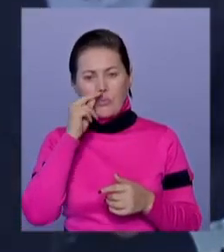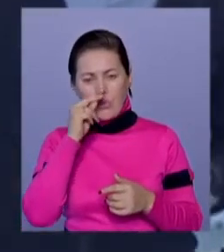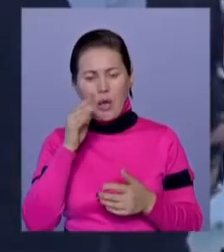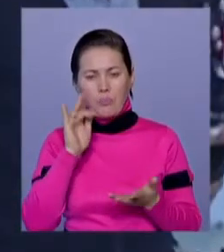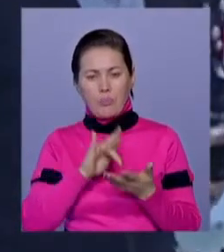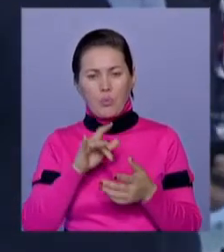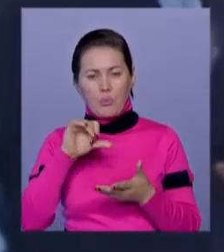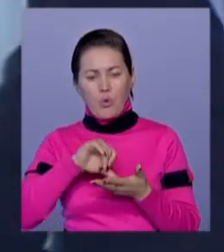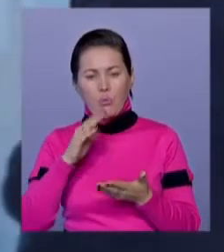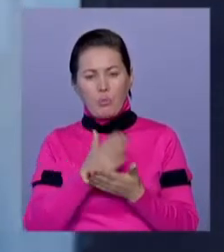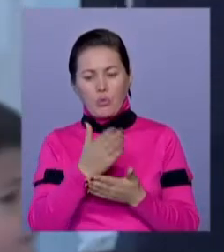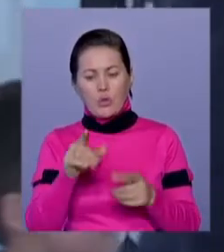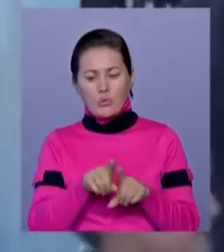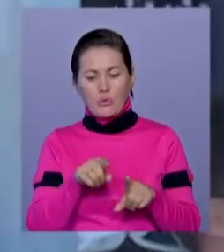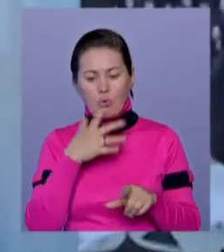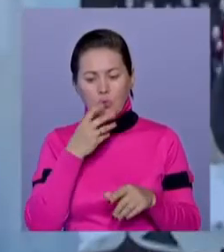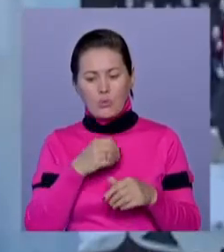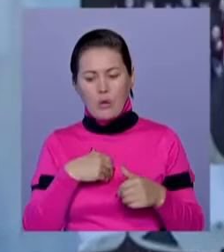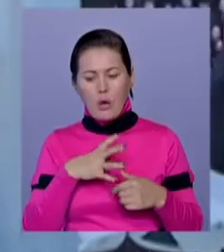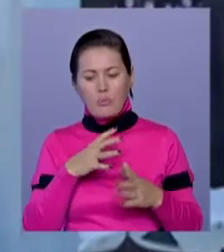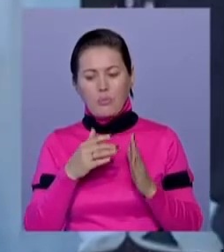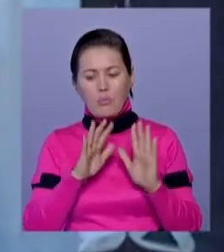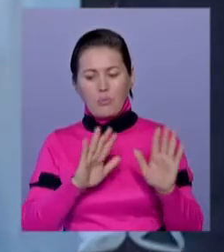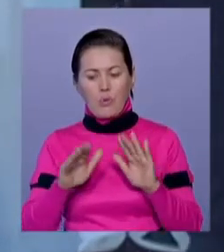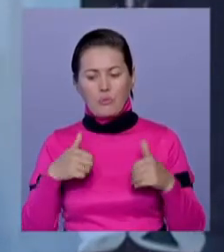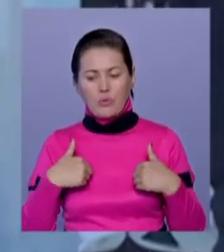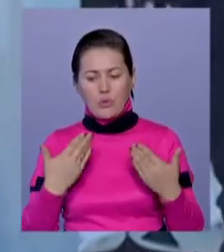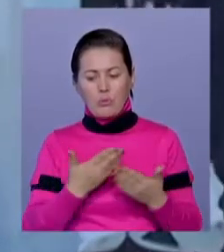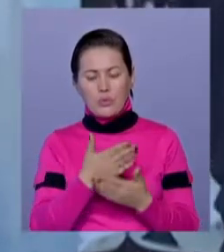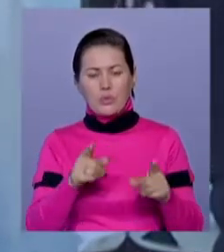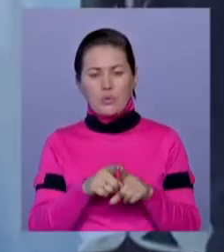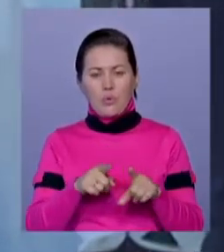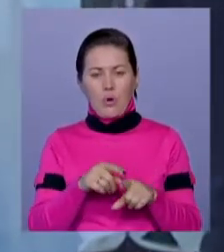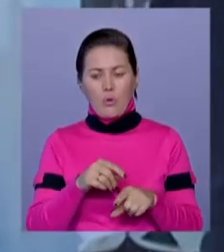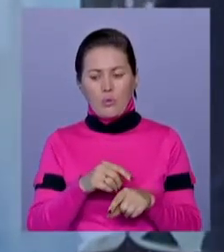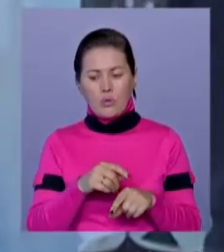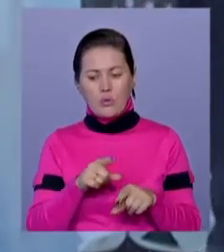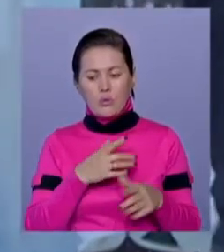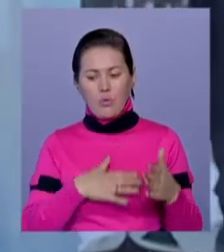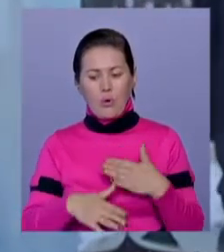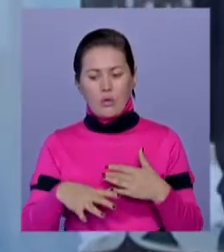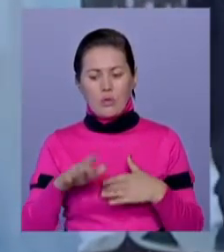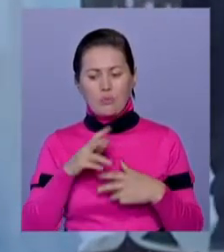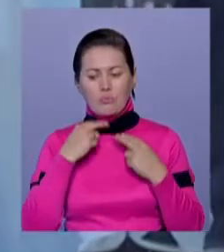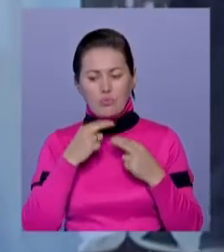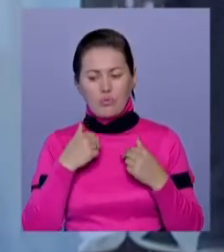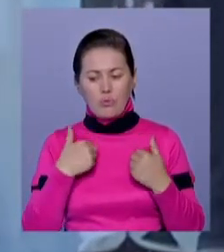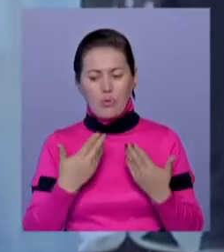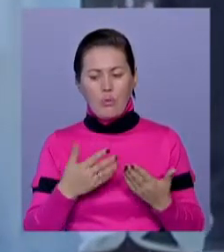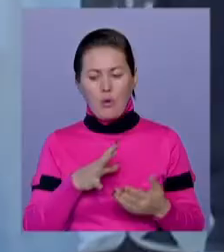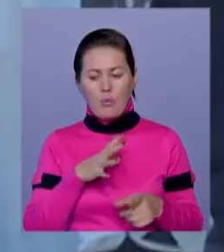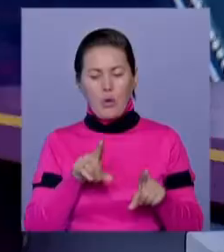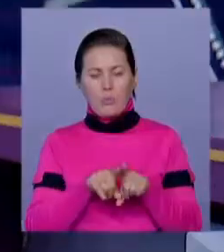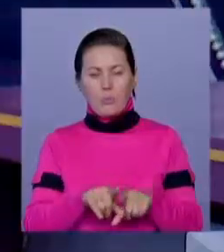театры қатынасып отыр. Олар өздеріні осы қойылымдарды бізге ұсынып, бізде осы қуанып, көңіл күйді көтеріп отырмыз.